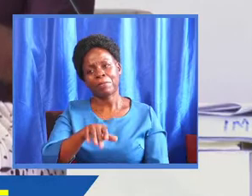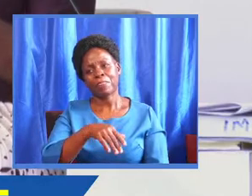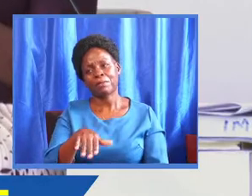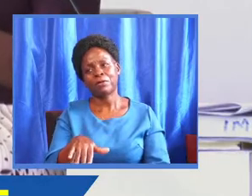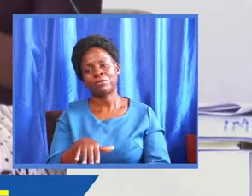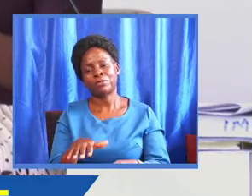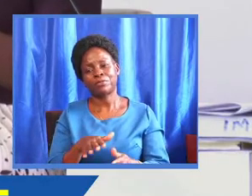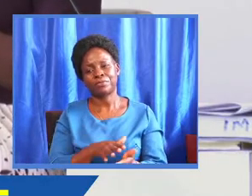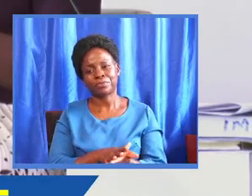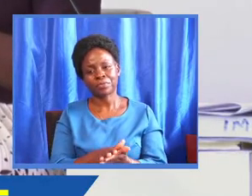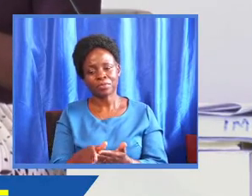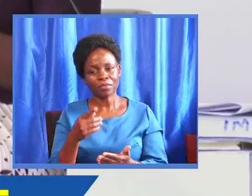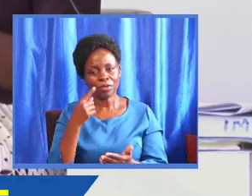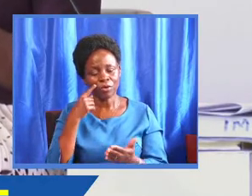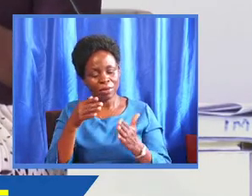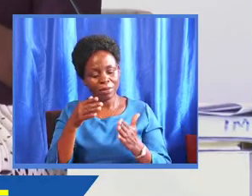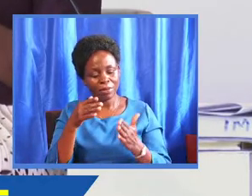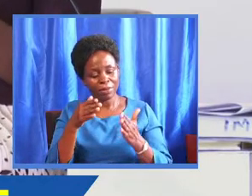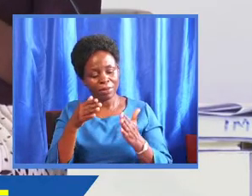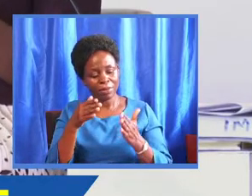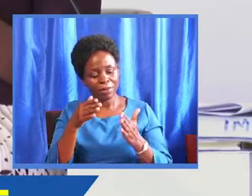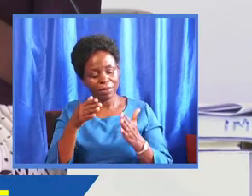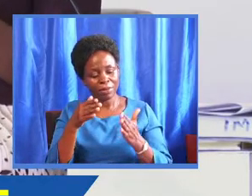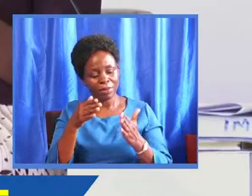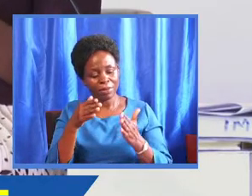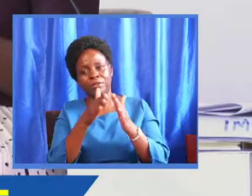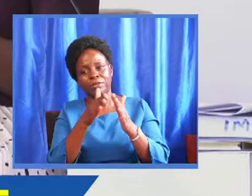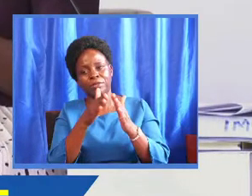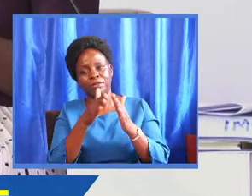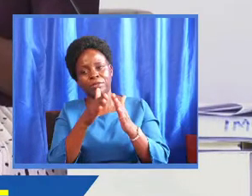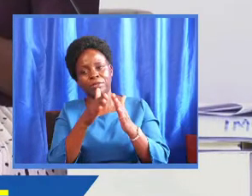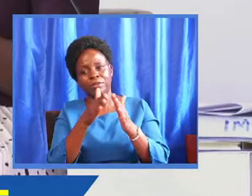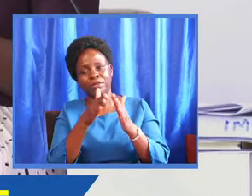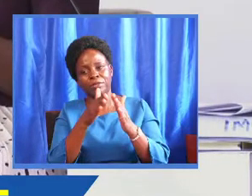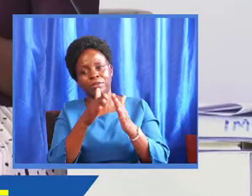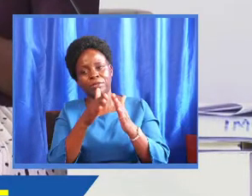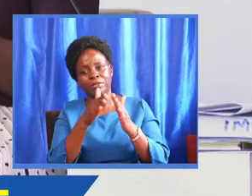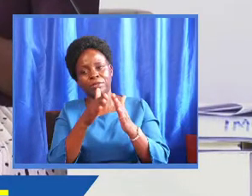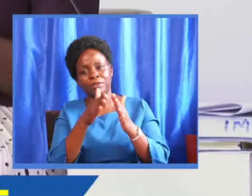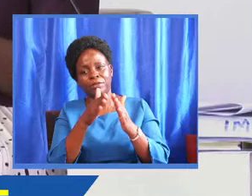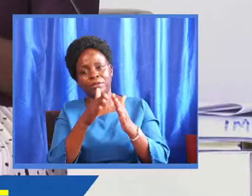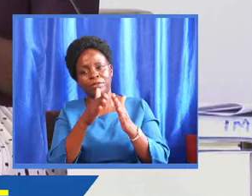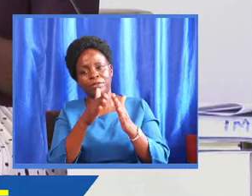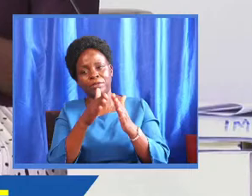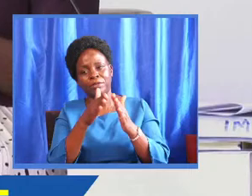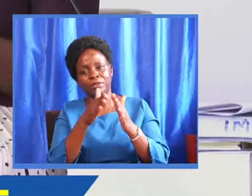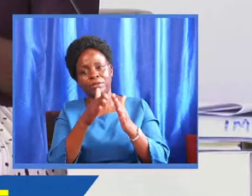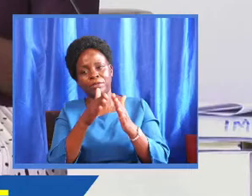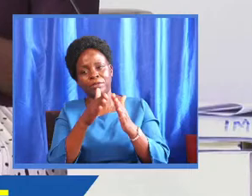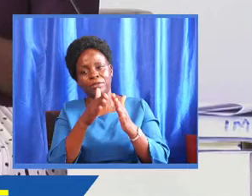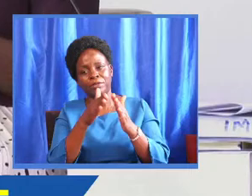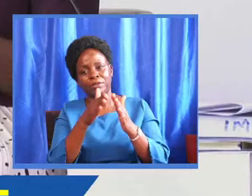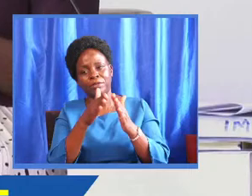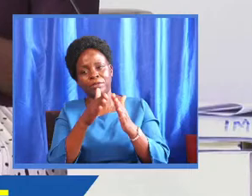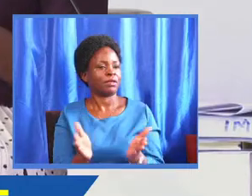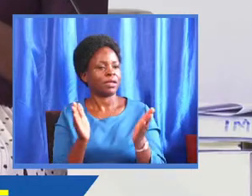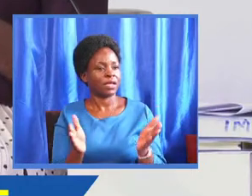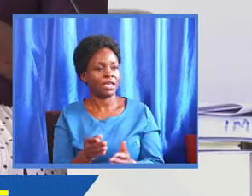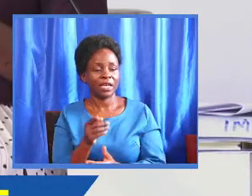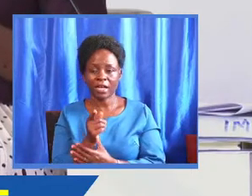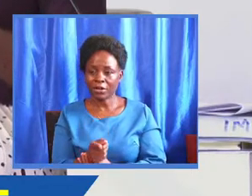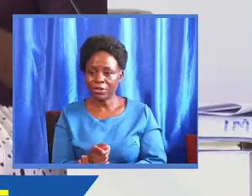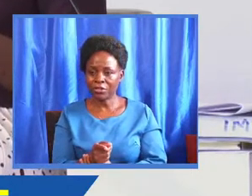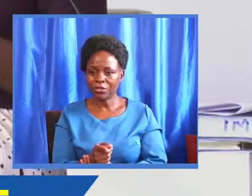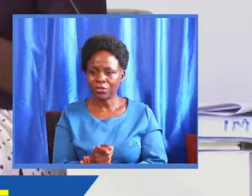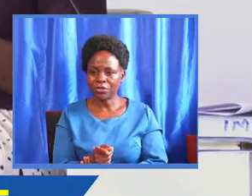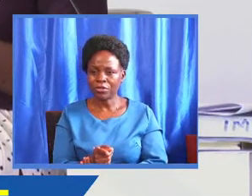yo okulaba ng'ekizimbe kino kikola ki kireete ssente ezo z'oba oyanjudde mu mwaka kale mbakubiriza nti